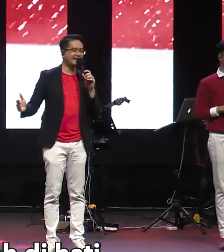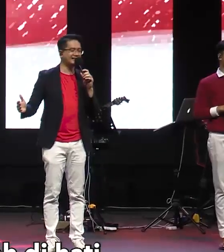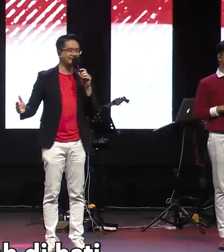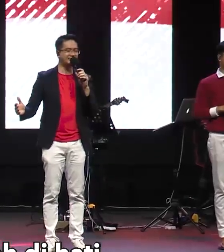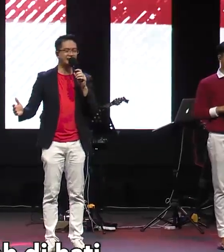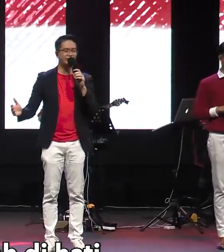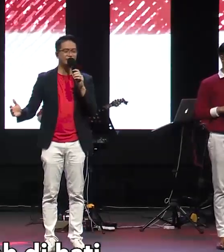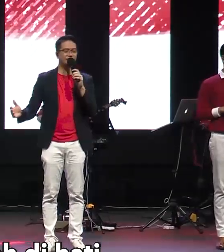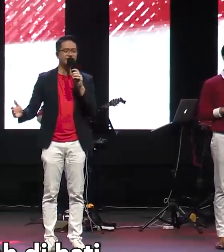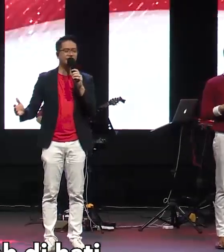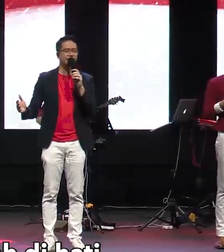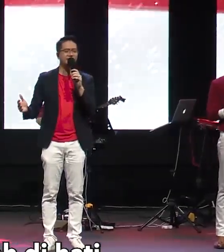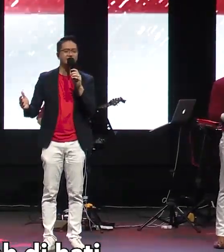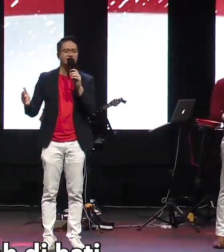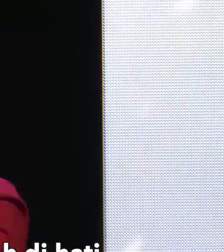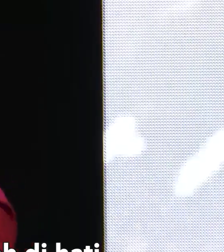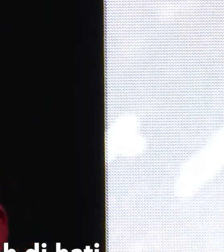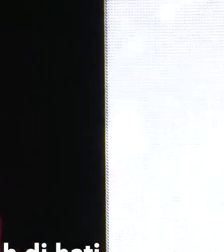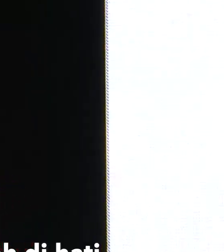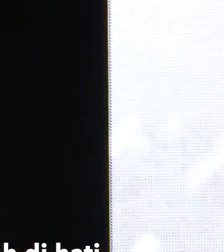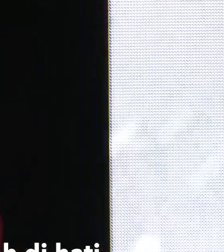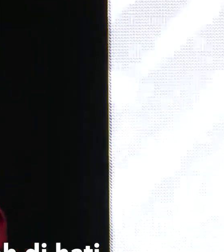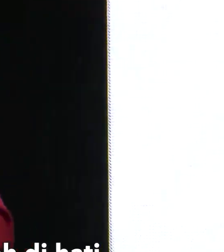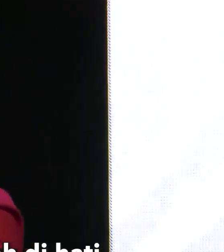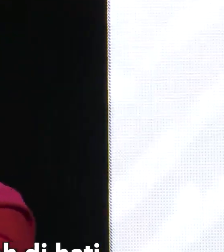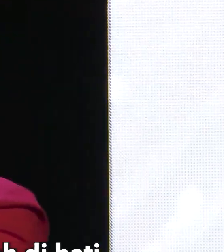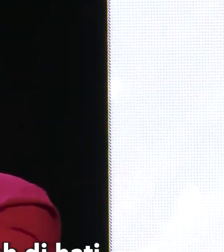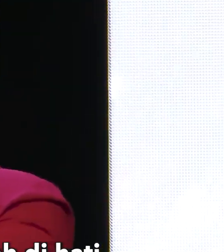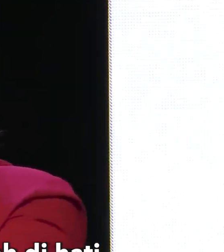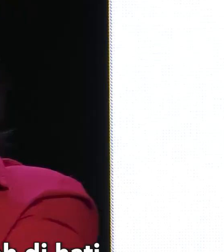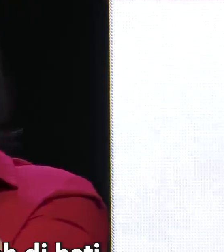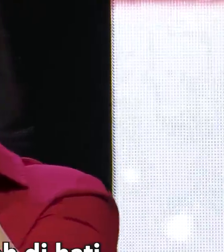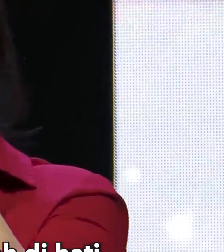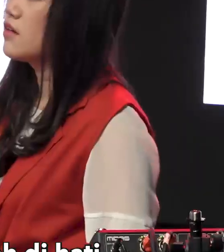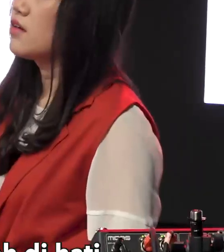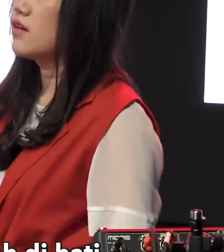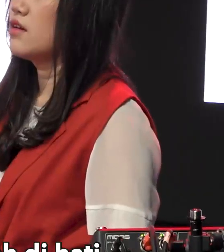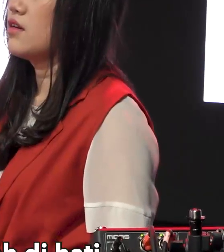mengalun bak melodi indah di hati.